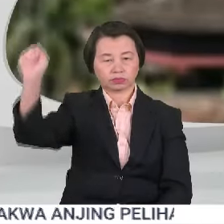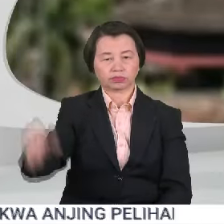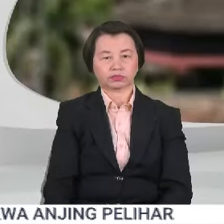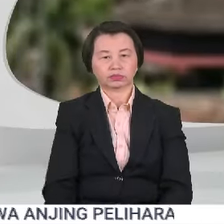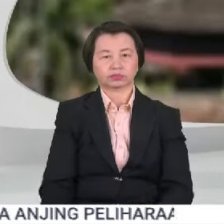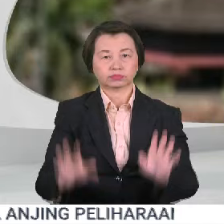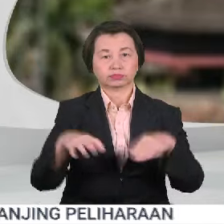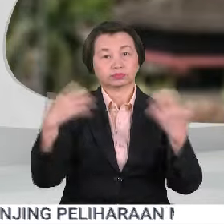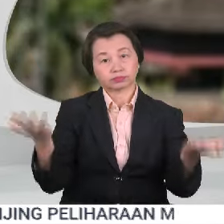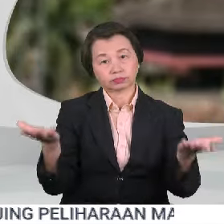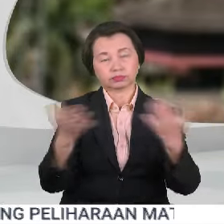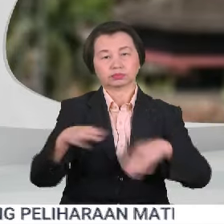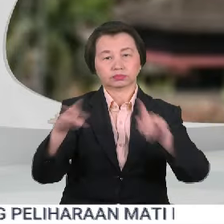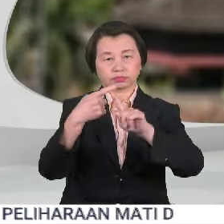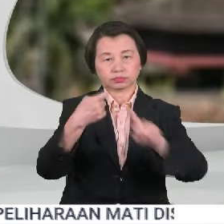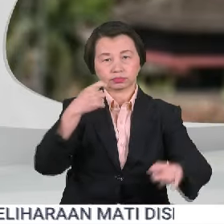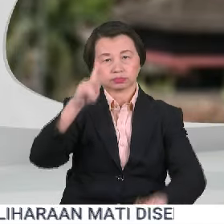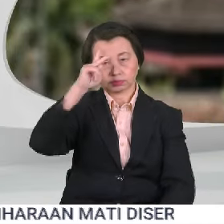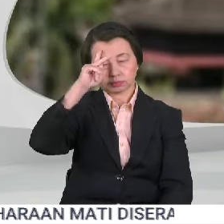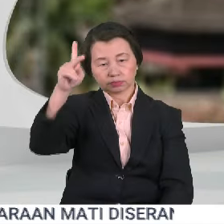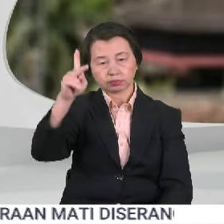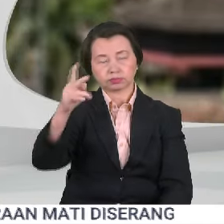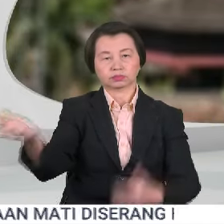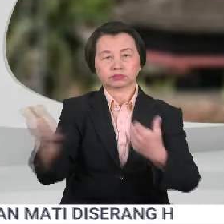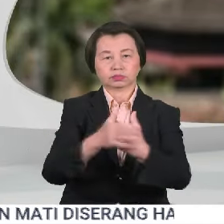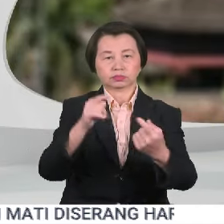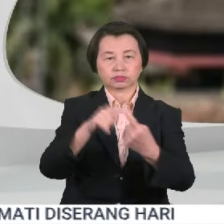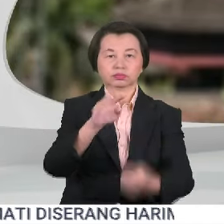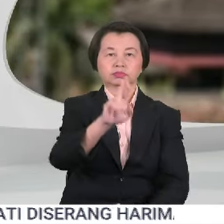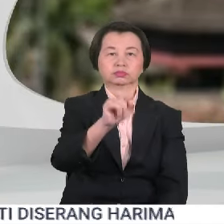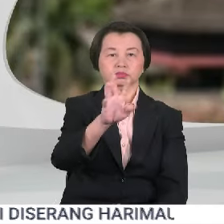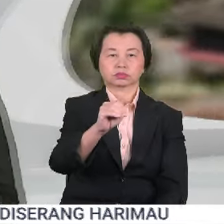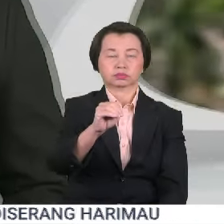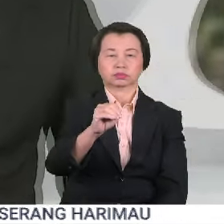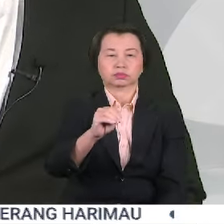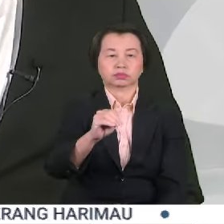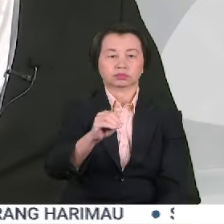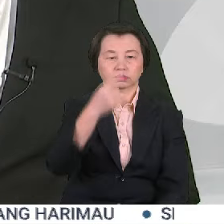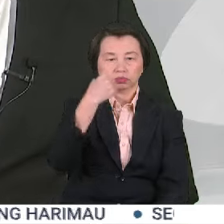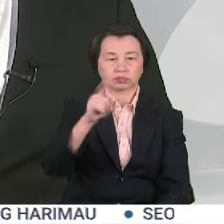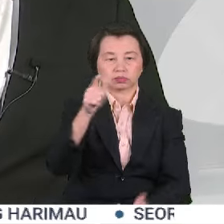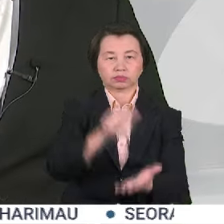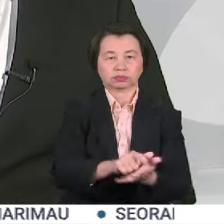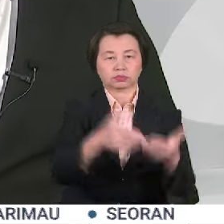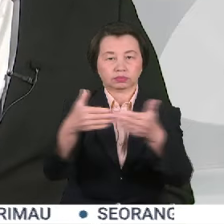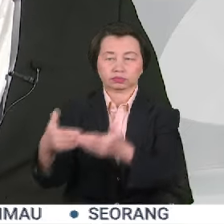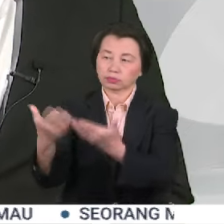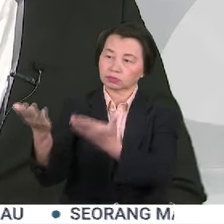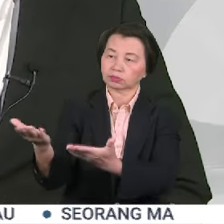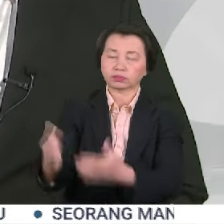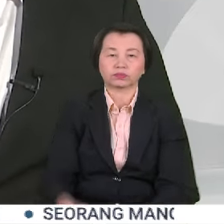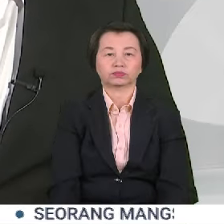saudara paparan itu mengakhiri lintas langsung dari Kelantan kembali ke angkasa Puri kota media untuk laporan seterusnya